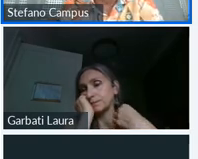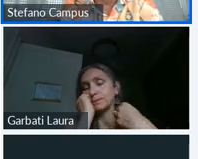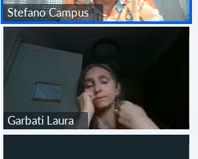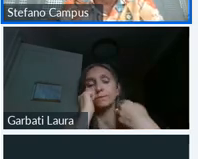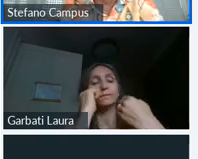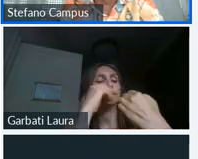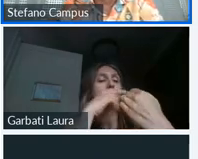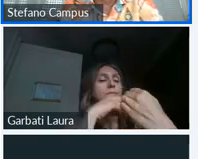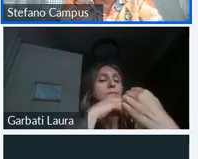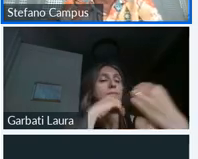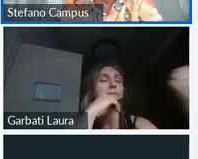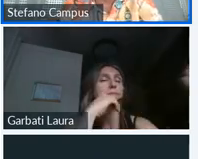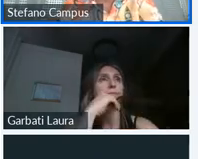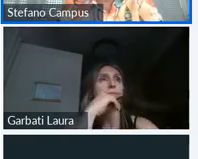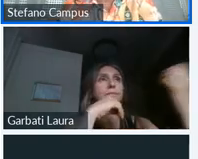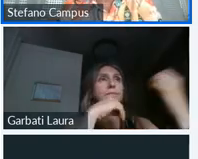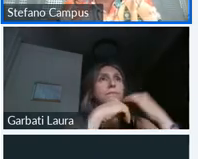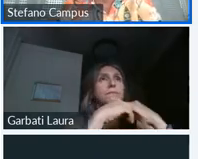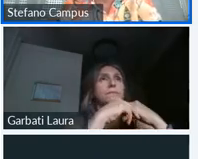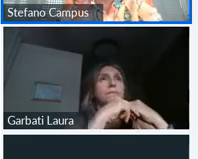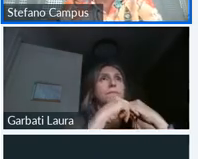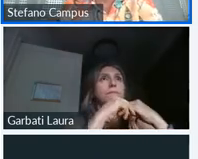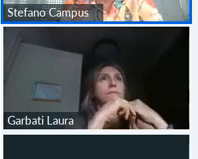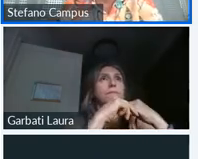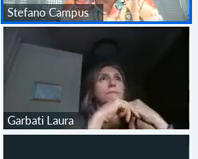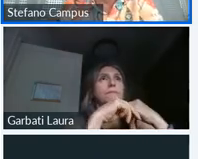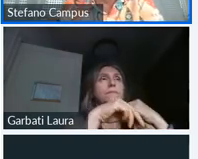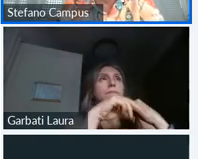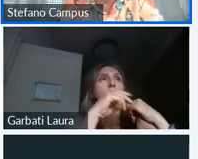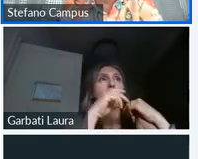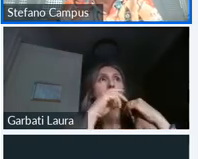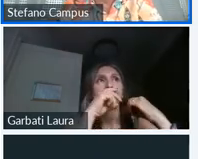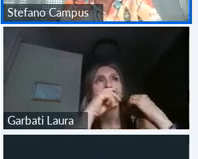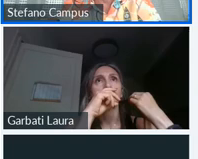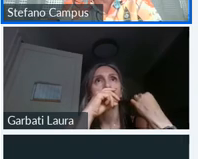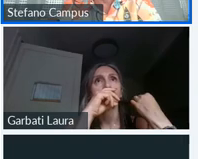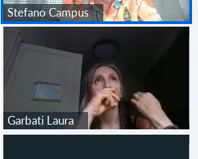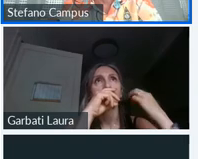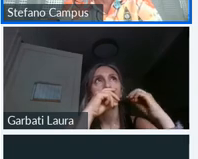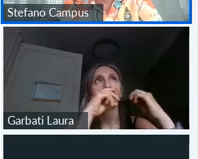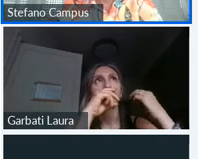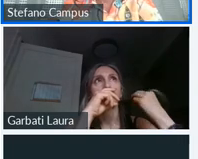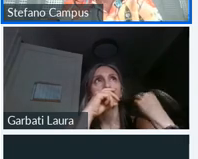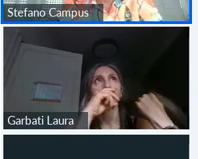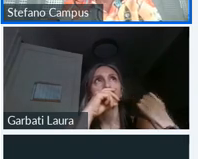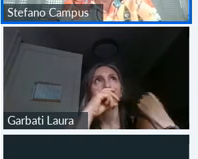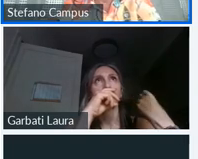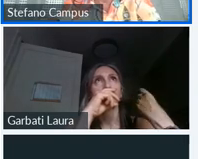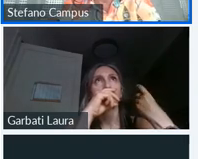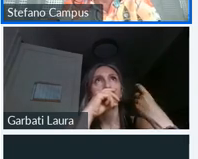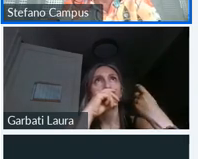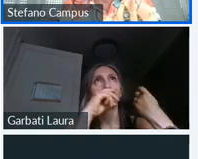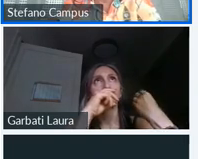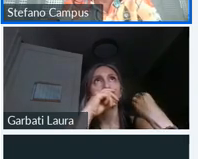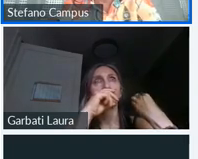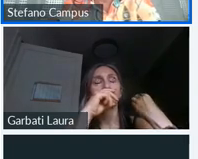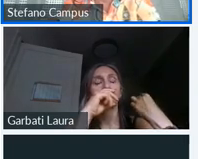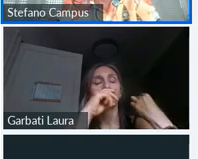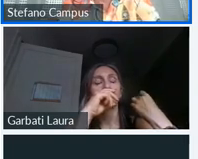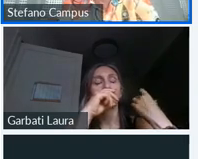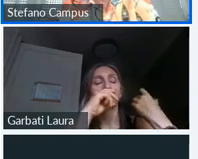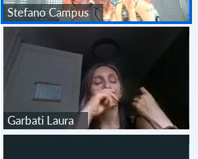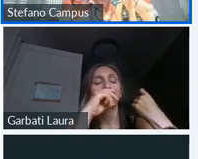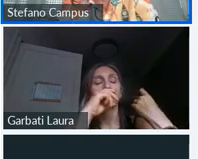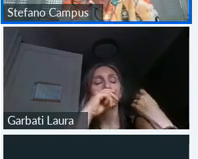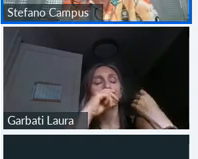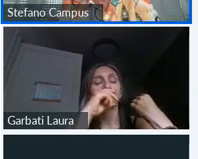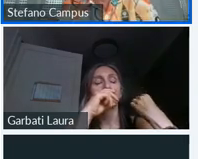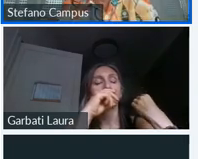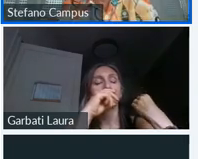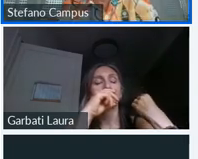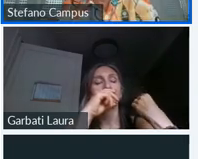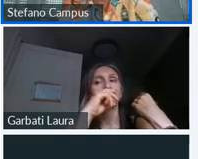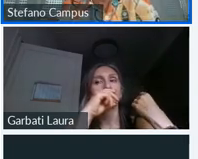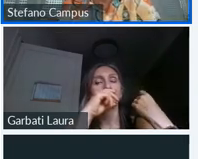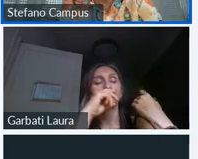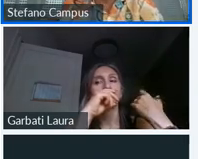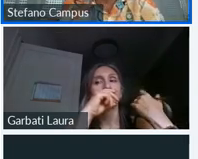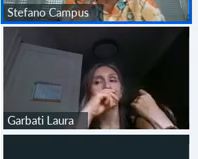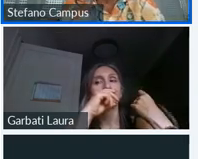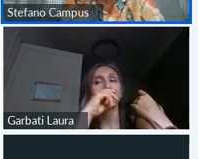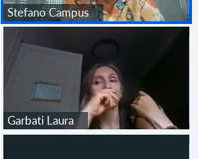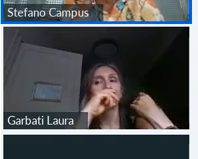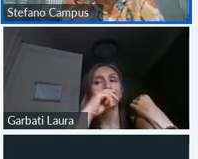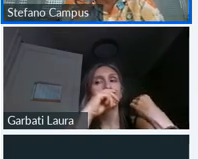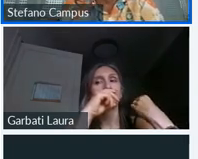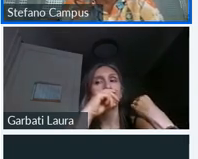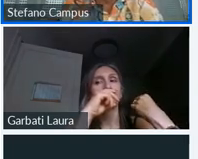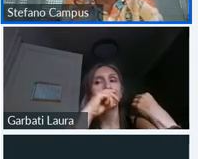utilizzati i dati di OpenStreetMap, che appunto a causa della viralità della sua licenza fa sì